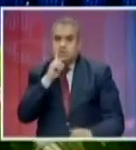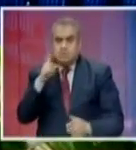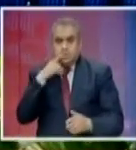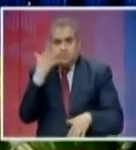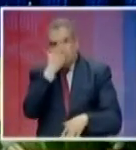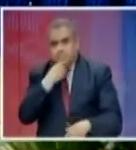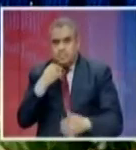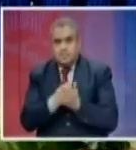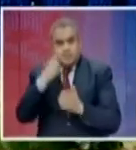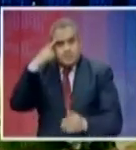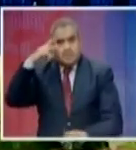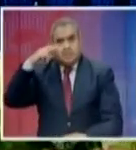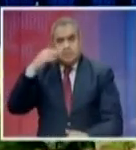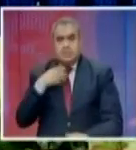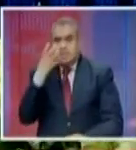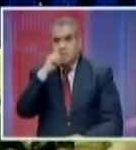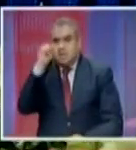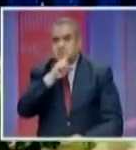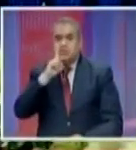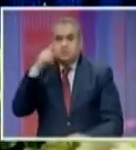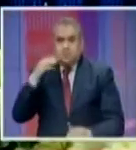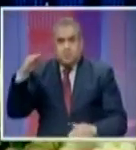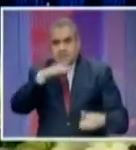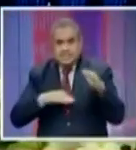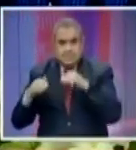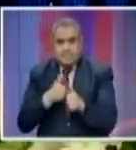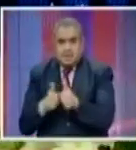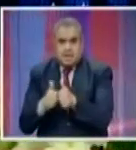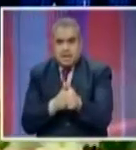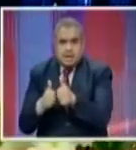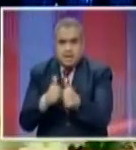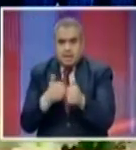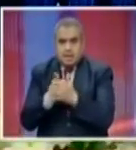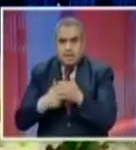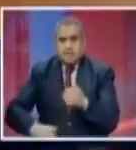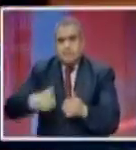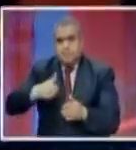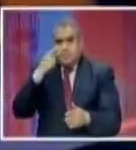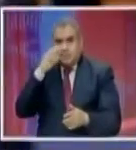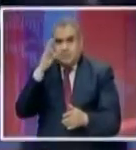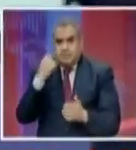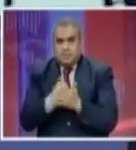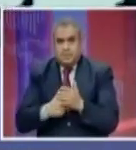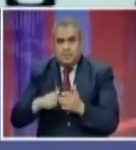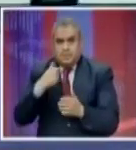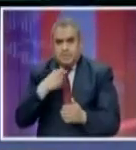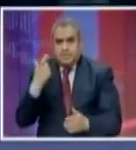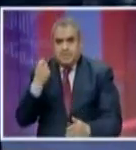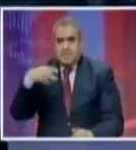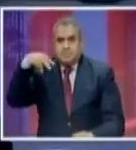متحدي التوحد. هشام بطل سباحة وألعاب قوة. هشام نجح في الثانوية العامة بمجموع